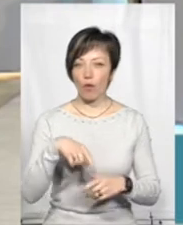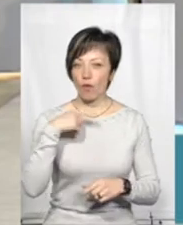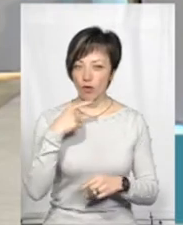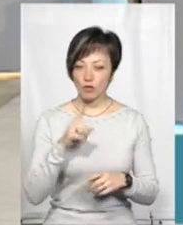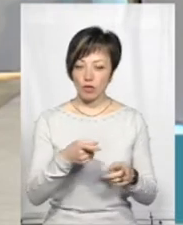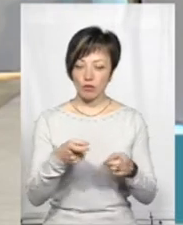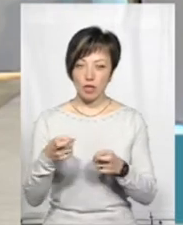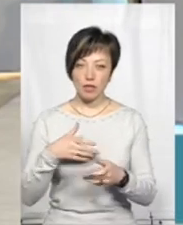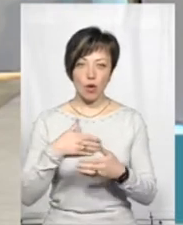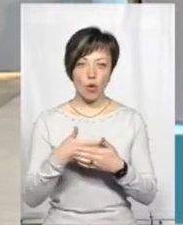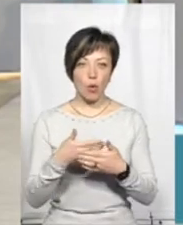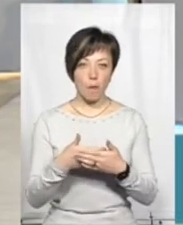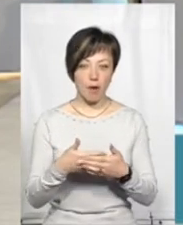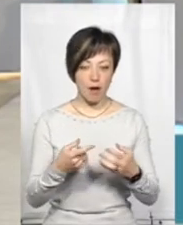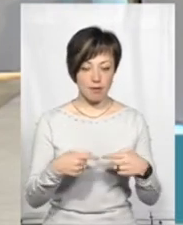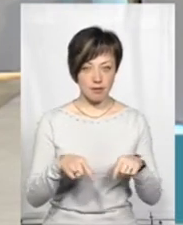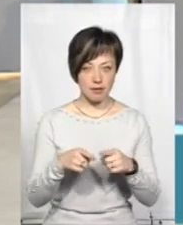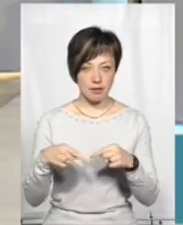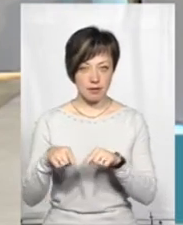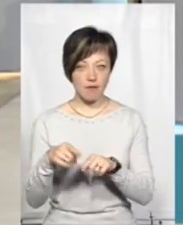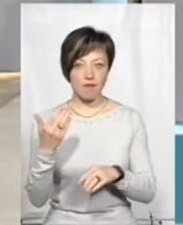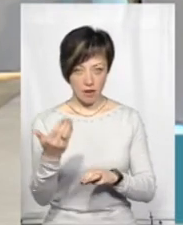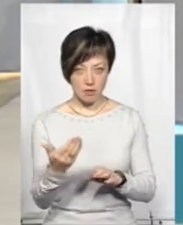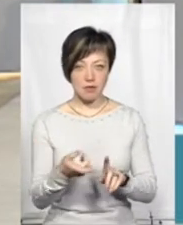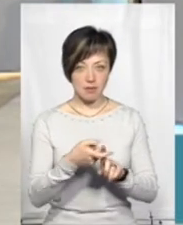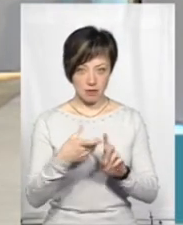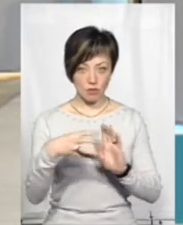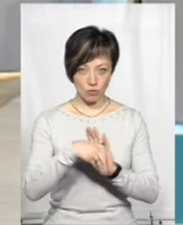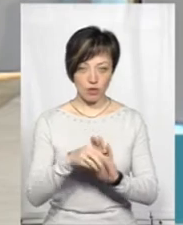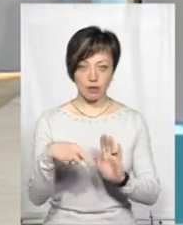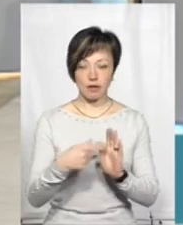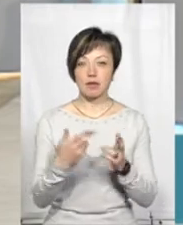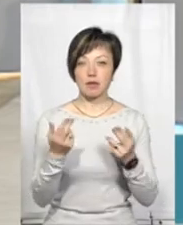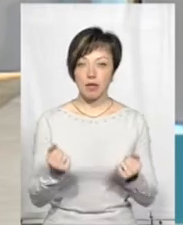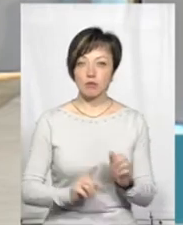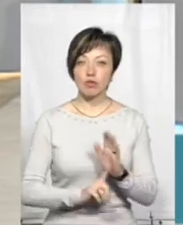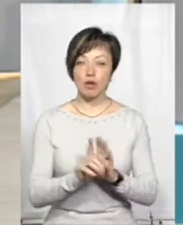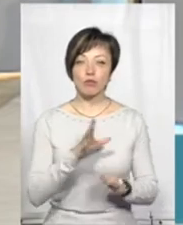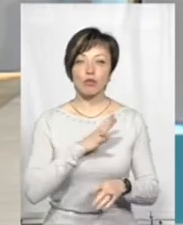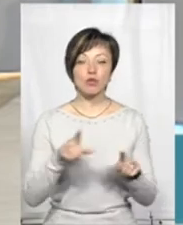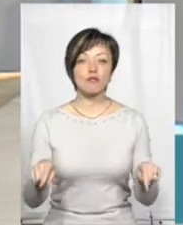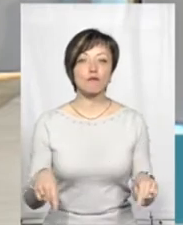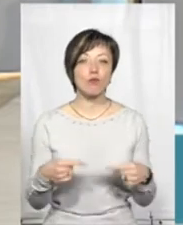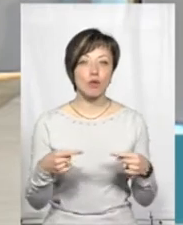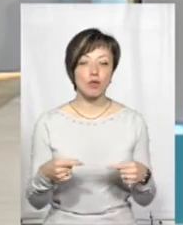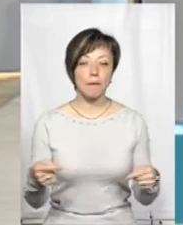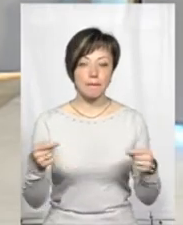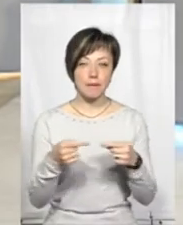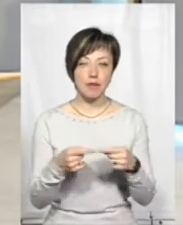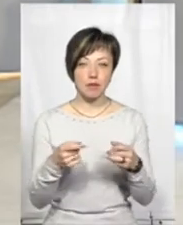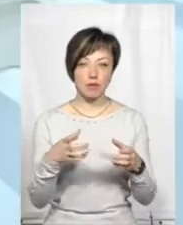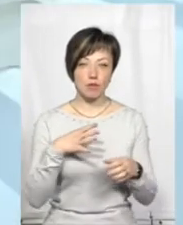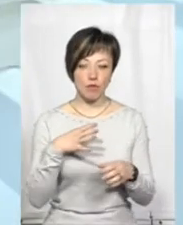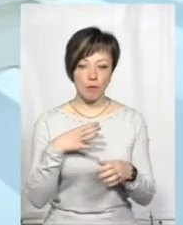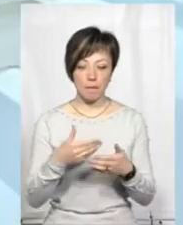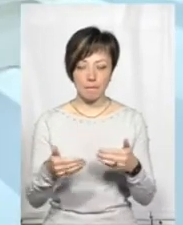що залучатимуть громадськість. Вас залучали? Звичайно, тому що спочатку було створено певно такий цей орган